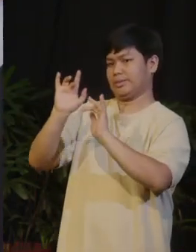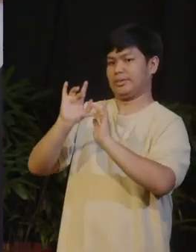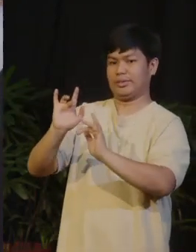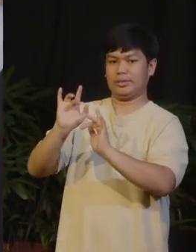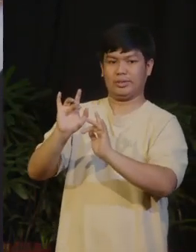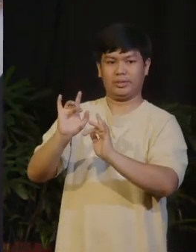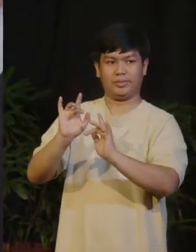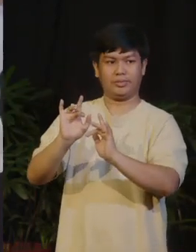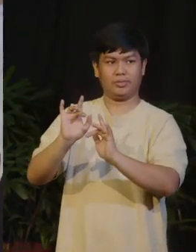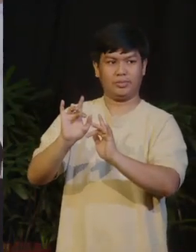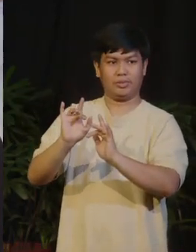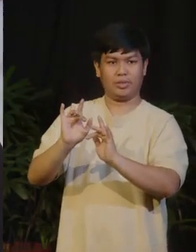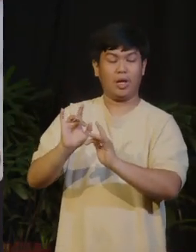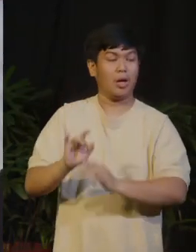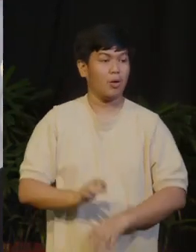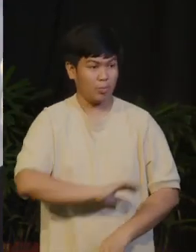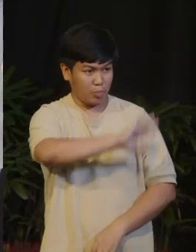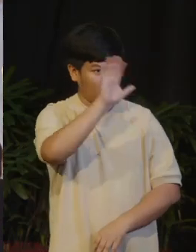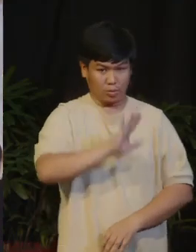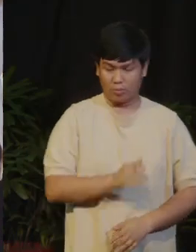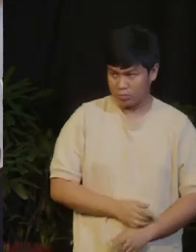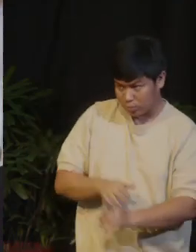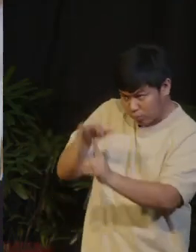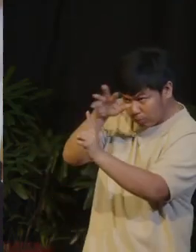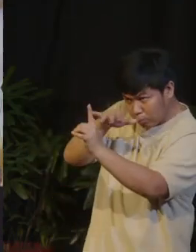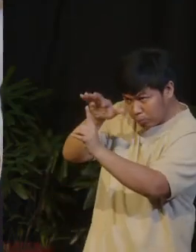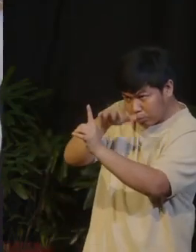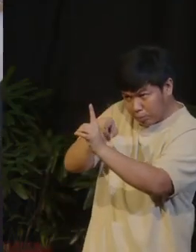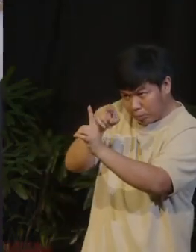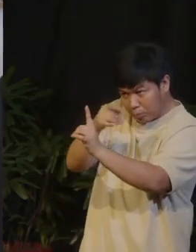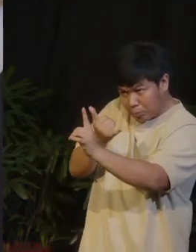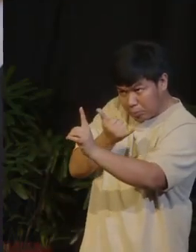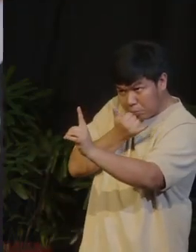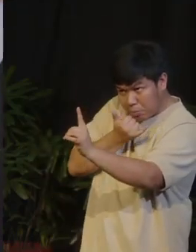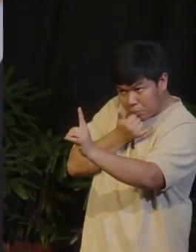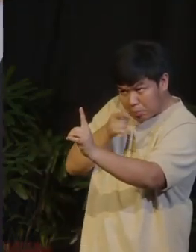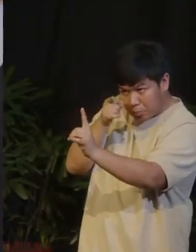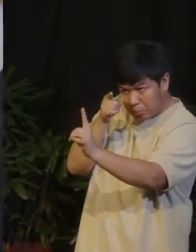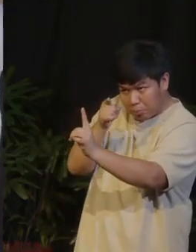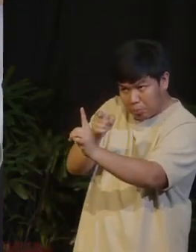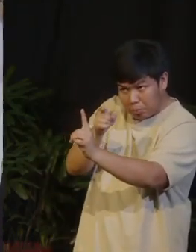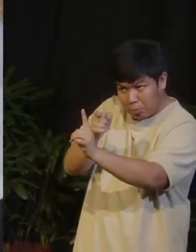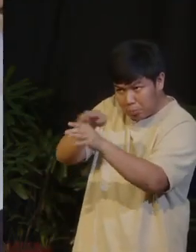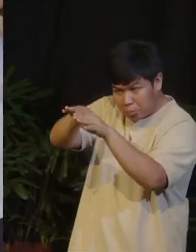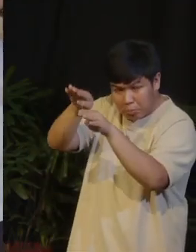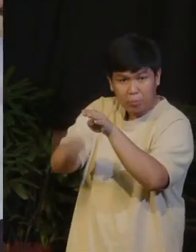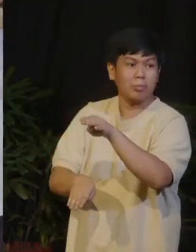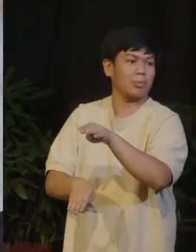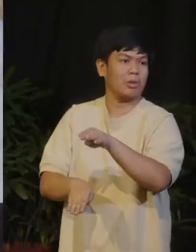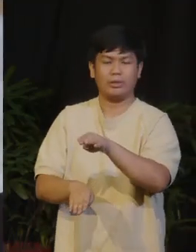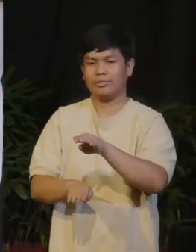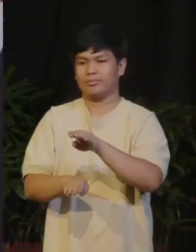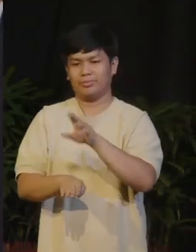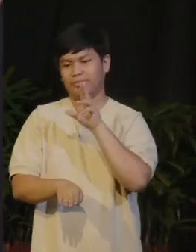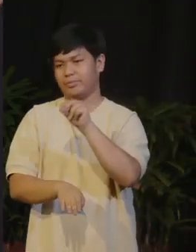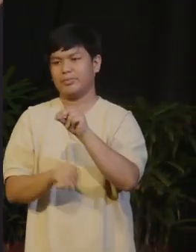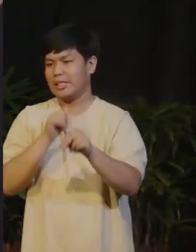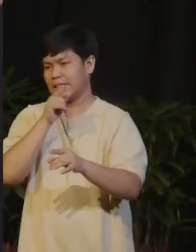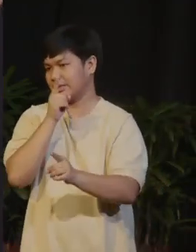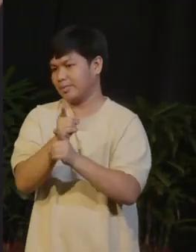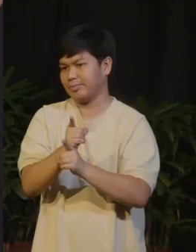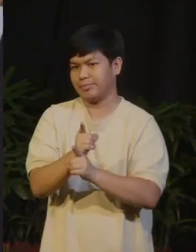laban sa mapagkundina na panghuhusga. Ang sabi sa James 2:13,